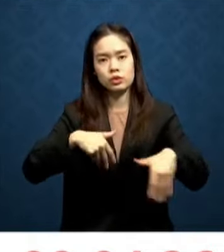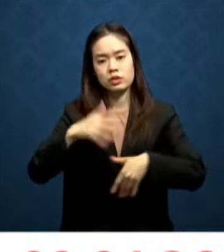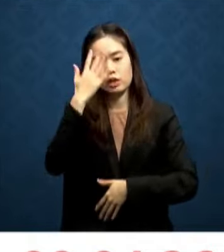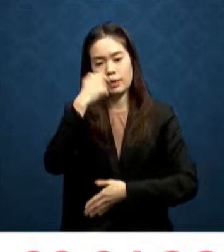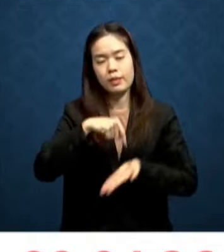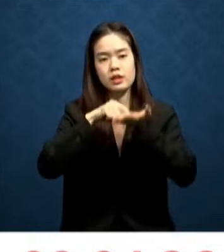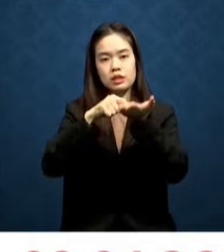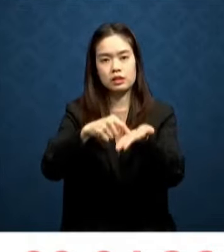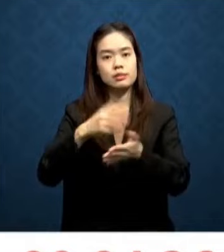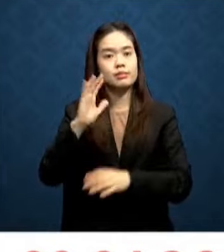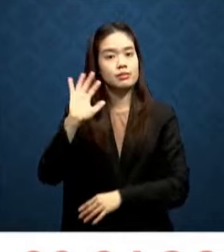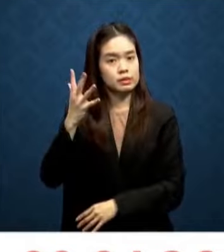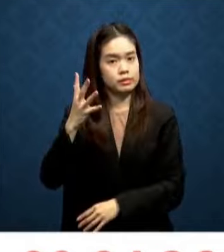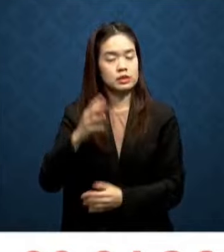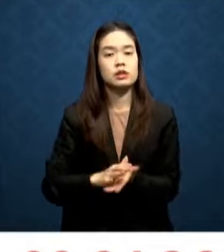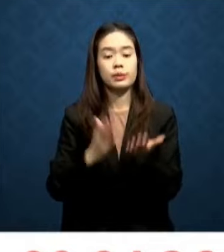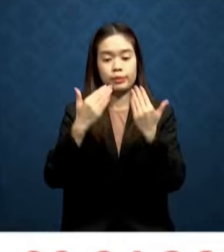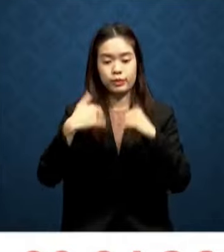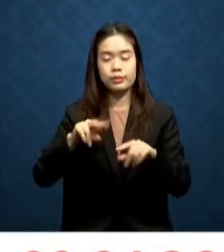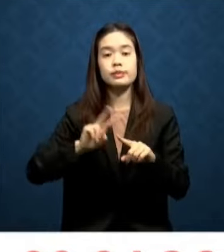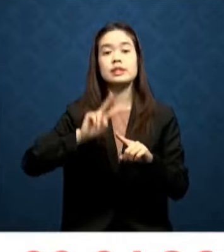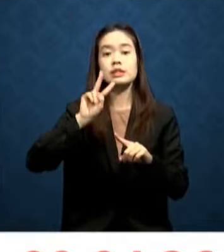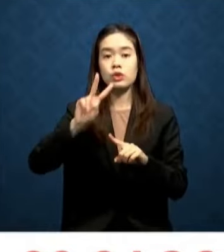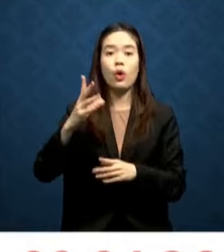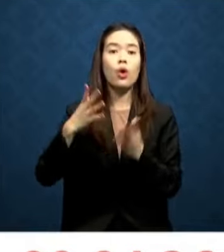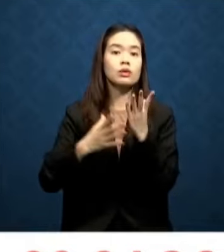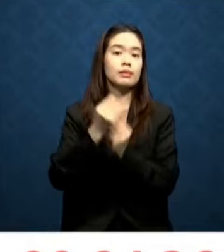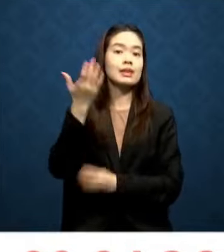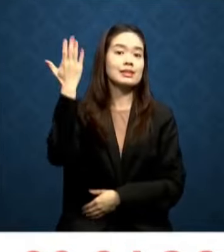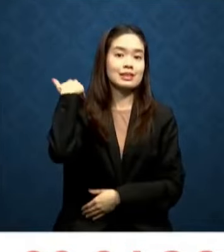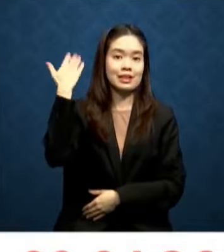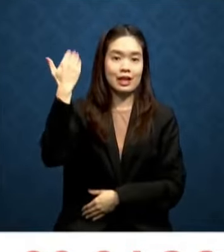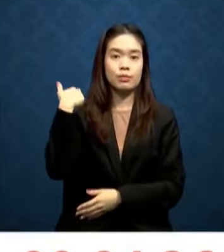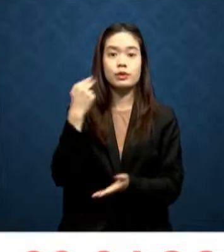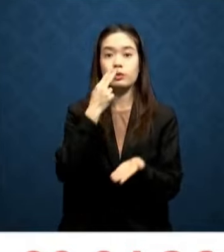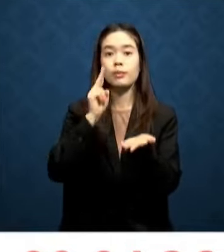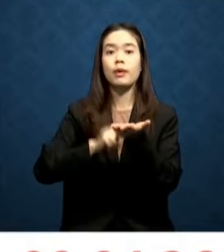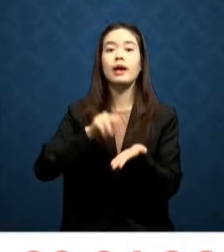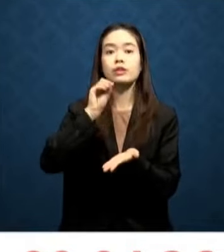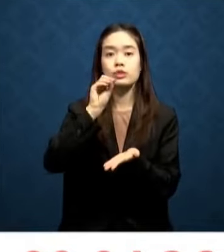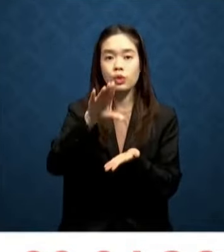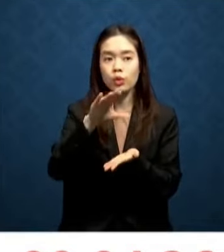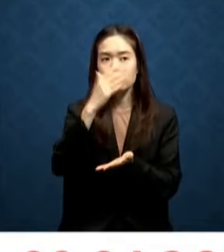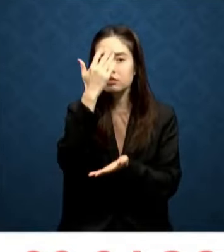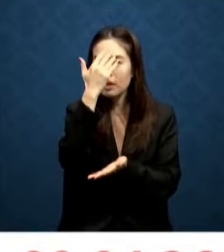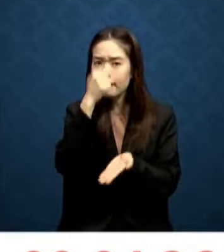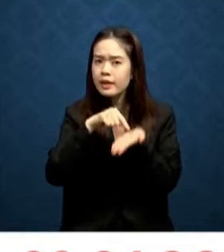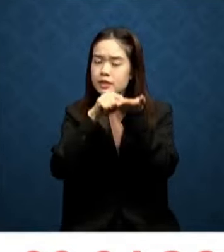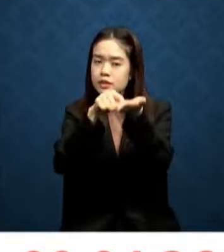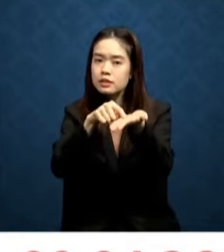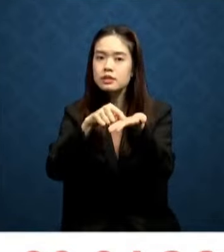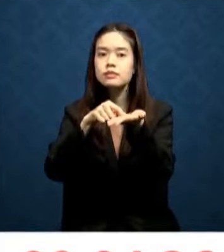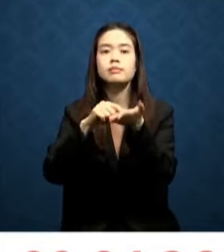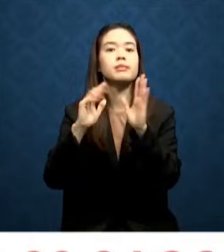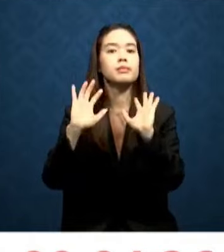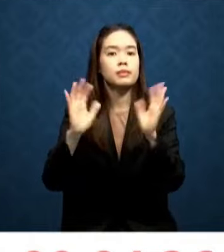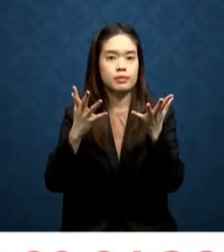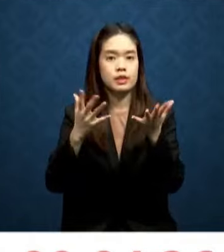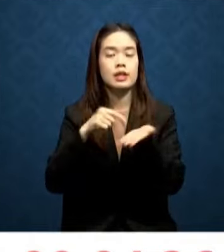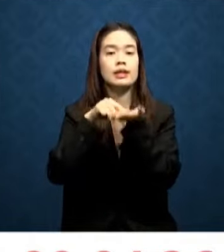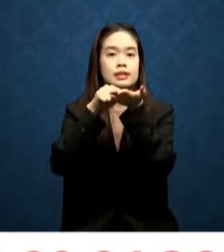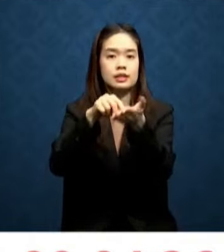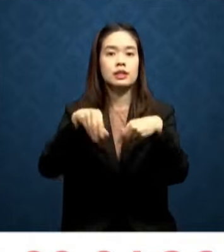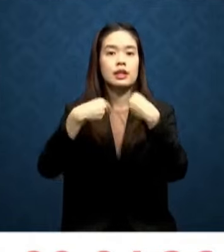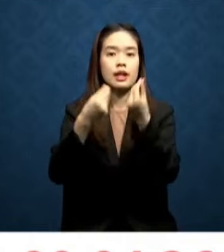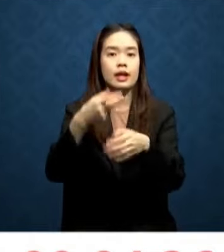ข้อประเด็นที่2นะครับท่านประธานก็วินิจฉัยแล้วในคราวที่แล้วบอกว่าให้ทำเป็นหนังสือไม่ทราบว่าทำไมท่านถึงไม่ทำเป็นหนังสือเพื่อมายื่นให้ท่านประธ